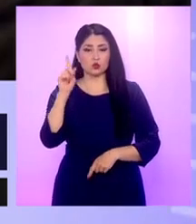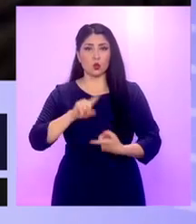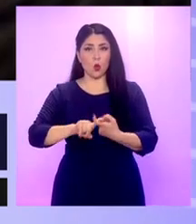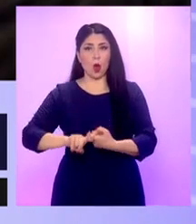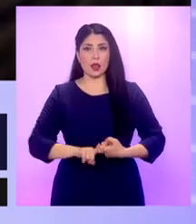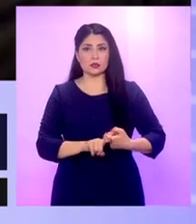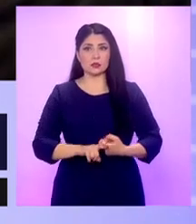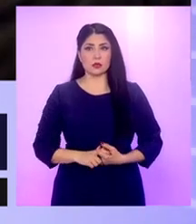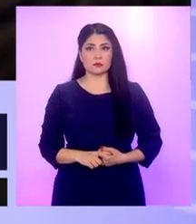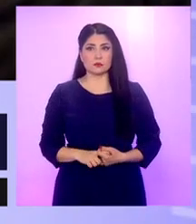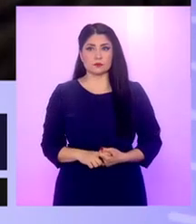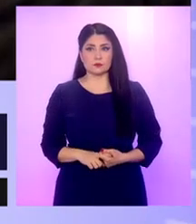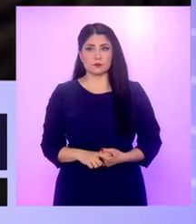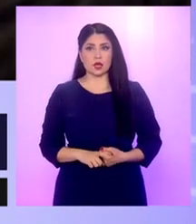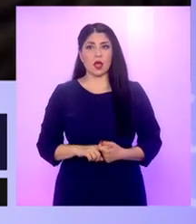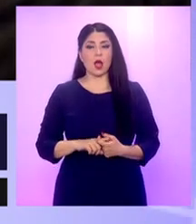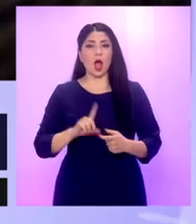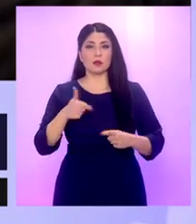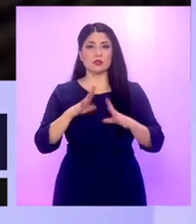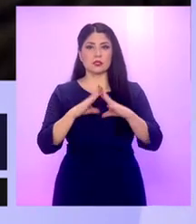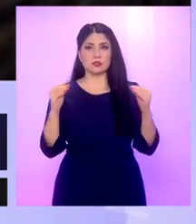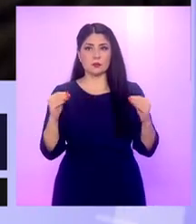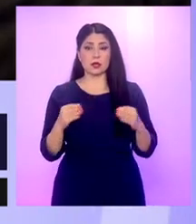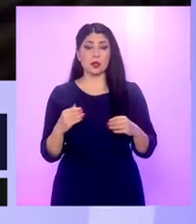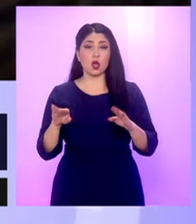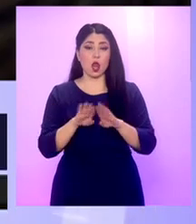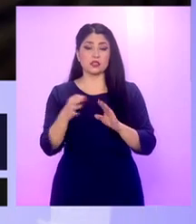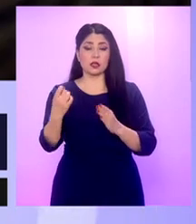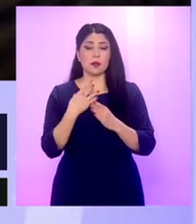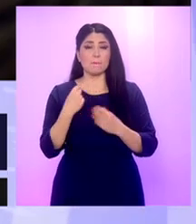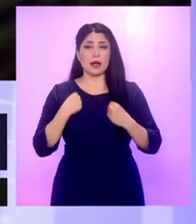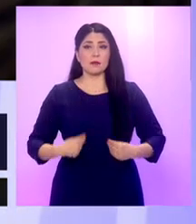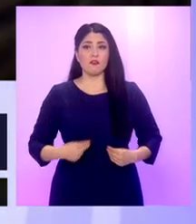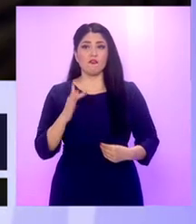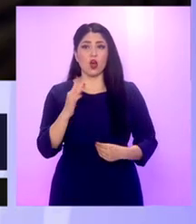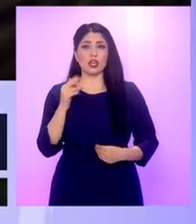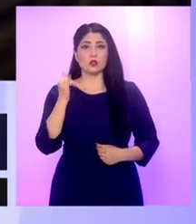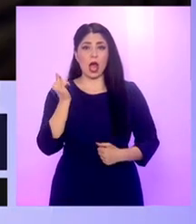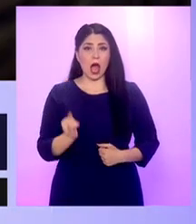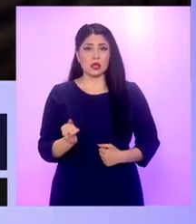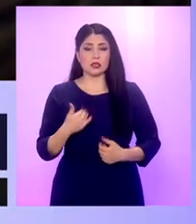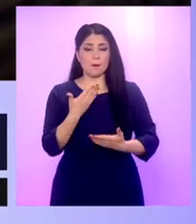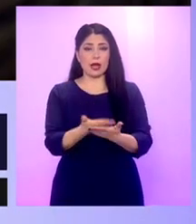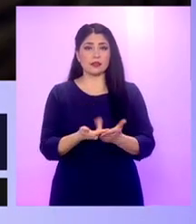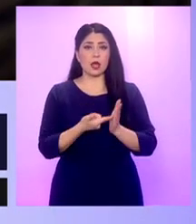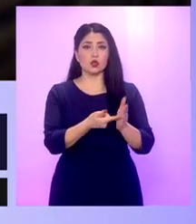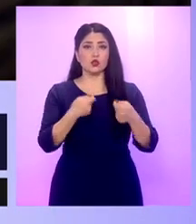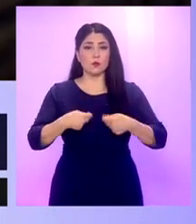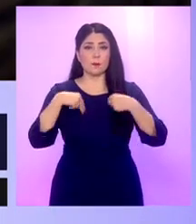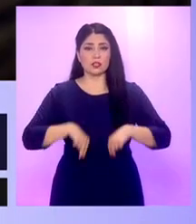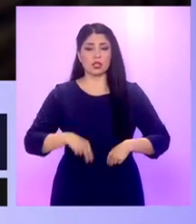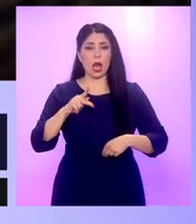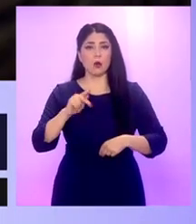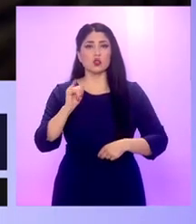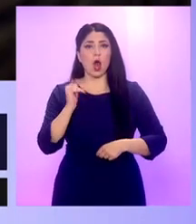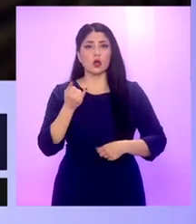coaliția ar trebui să dispară. Și citez acum din ce îmi trimit colegii, premierul Florin Câțu, astăzi i-am înaintat domnului președinte Klaus